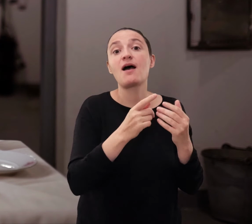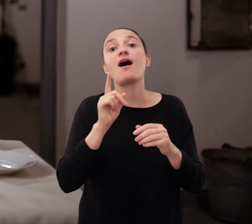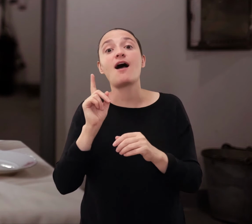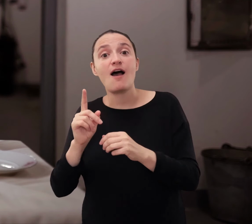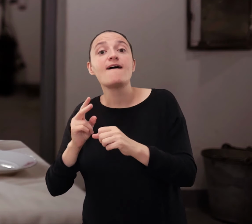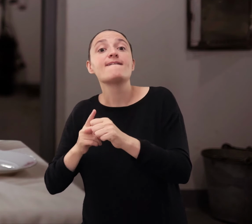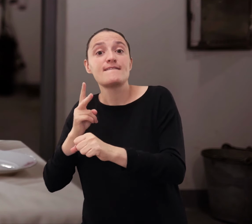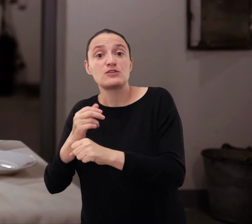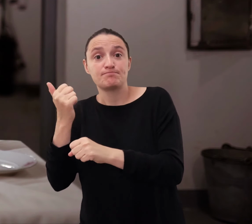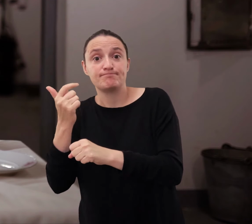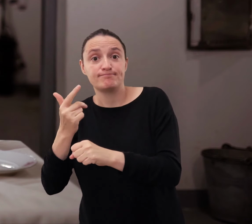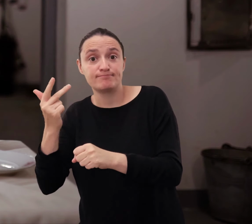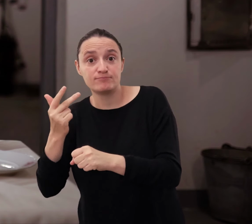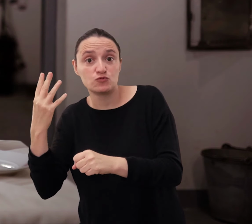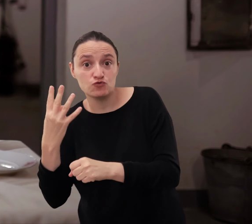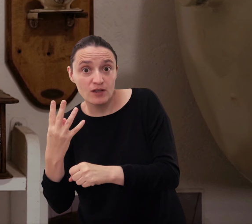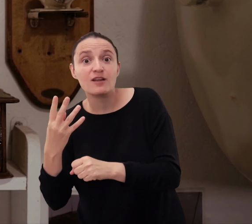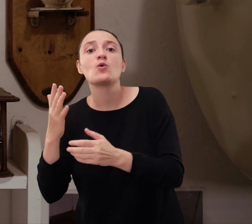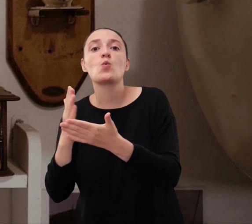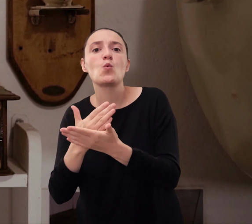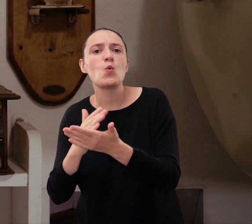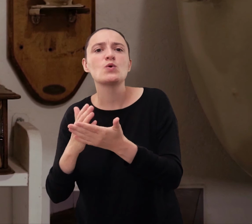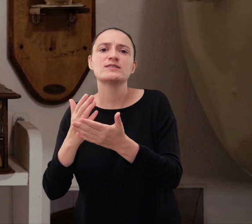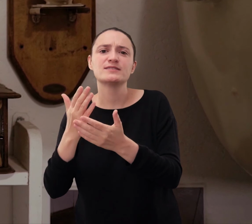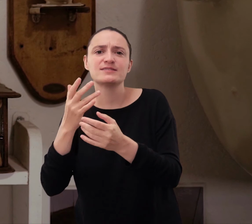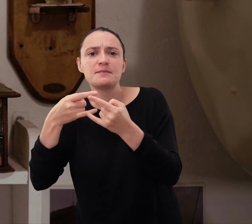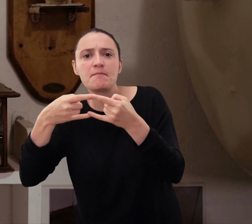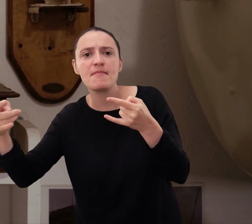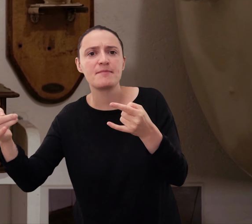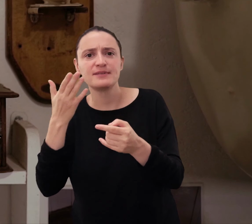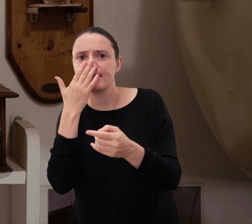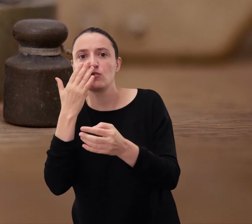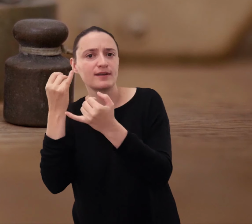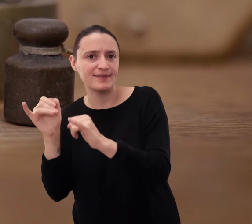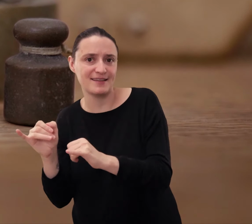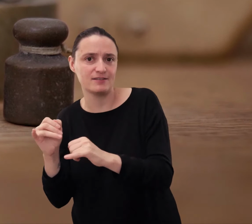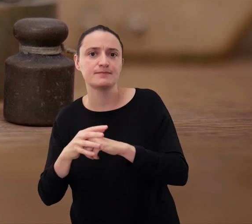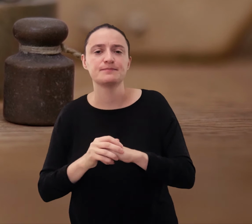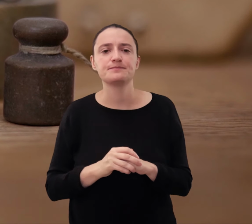drugiej, trzeciej, czwartej była zupełnie inna zabudowa kuchenna.